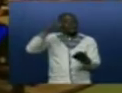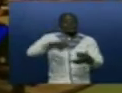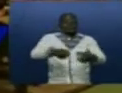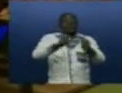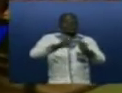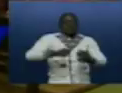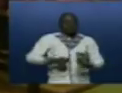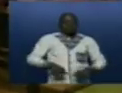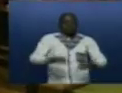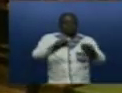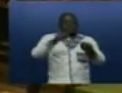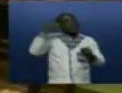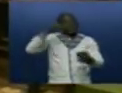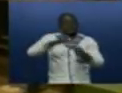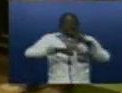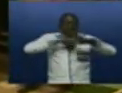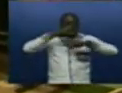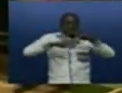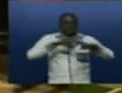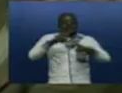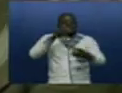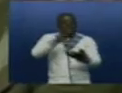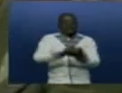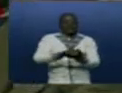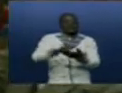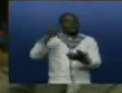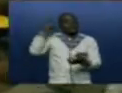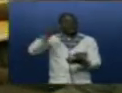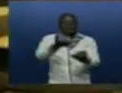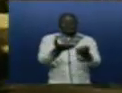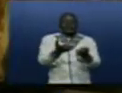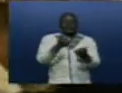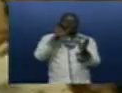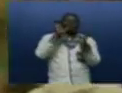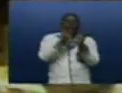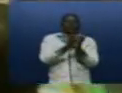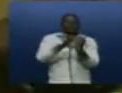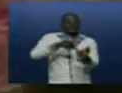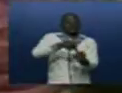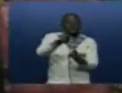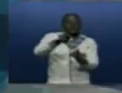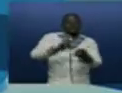leurs recherches. Et cette fois-ci, ils veulent toucher le domaine de la sécurité.